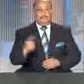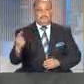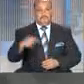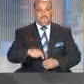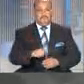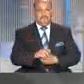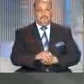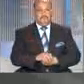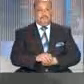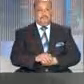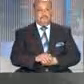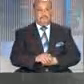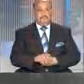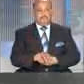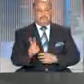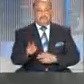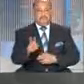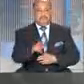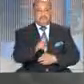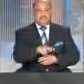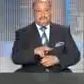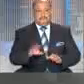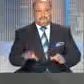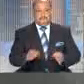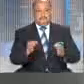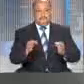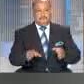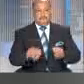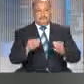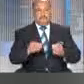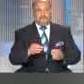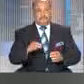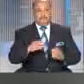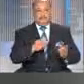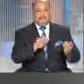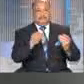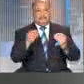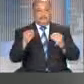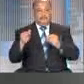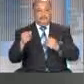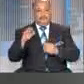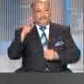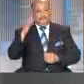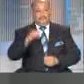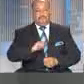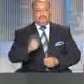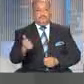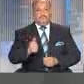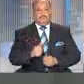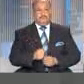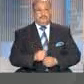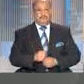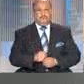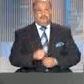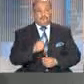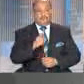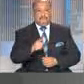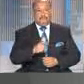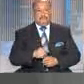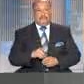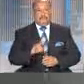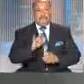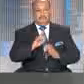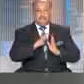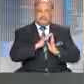رحلة استطلاعية استكشافية وقف خلالها الوفد على أهم المقومات السياحية والبيئية التي تنعم بها صحراؤنا